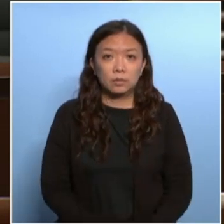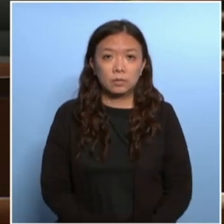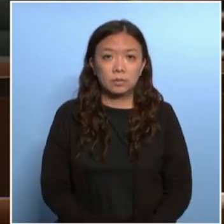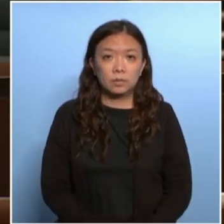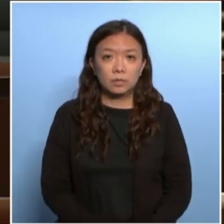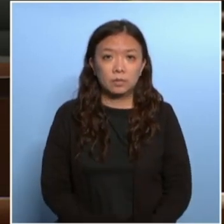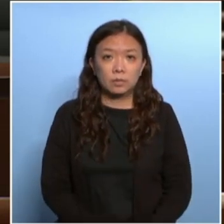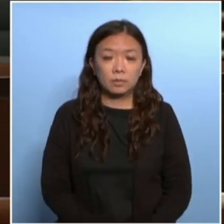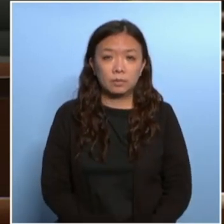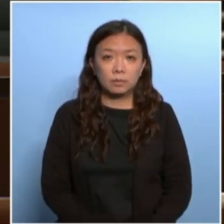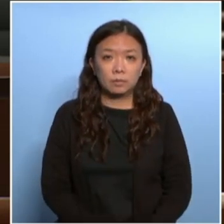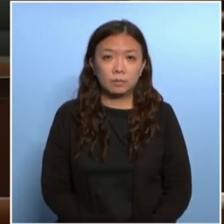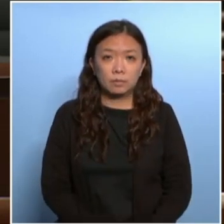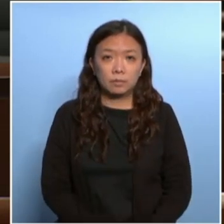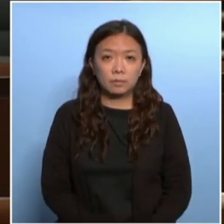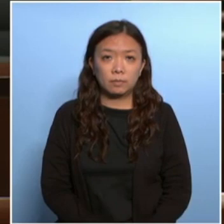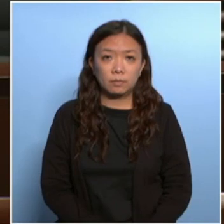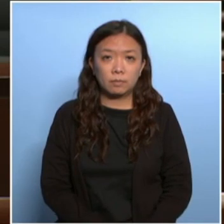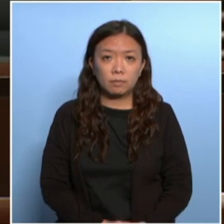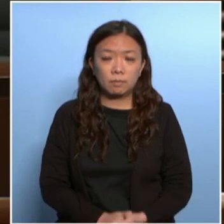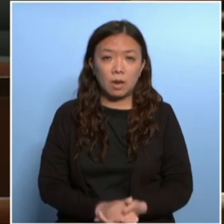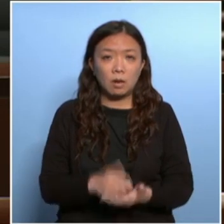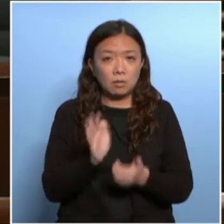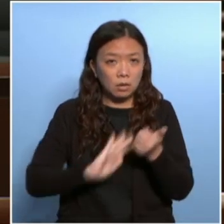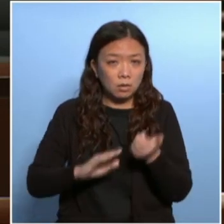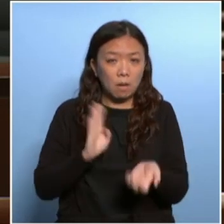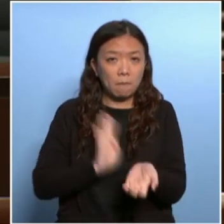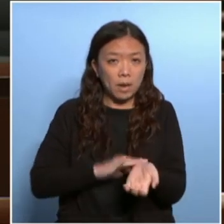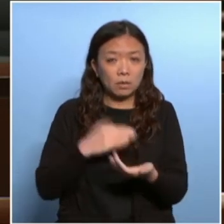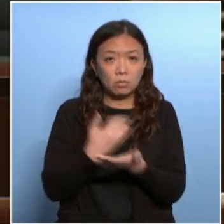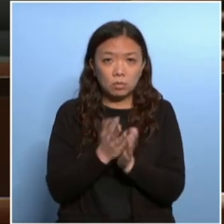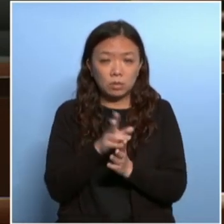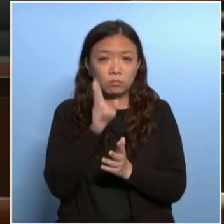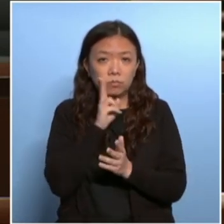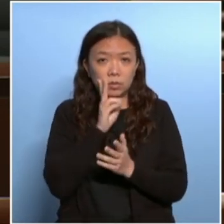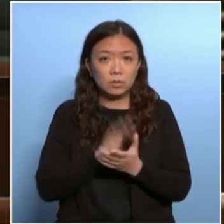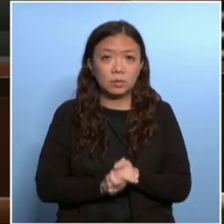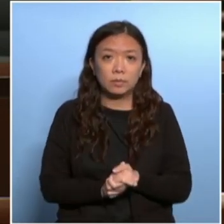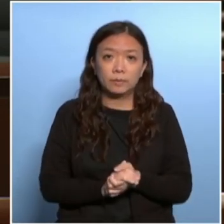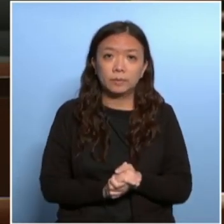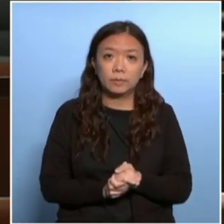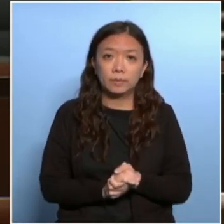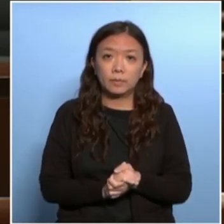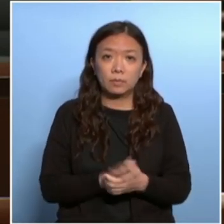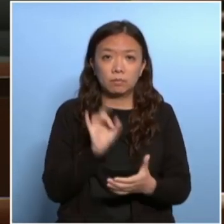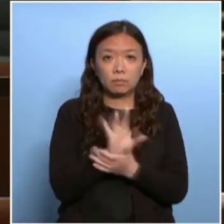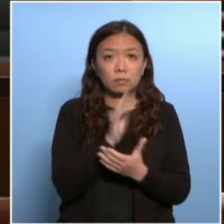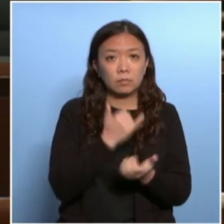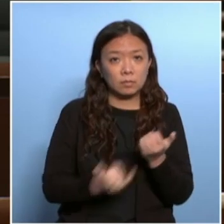並發症，或者是即是一些不好的一個情況，譬如說是一個早產